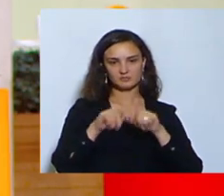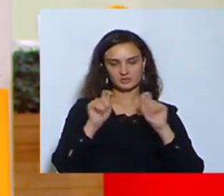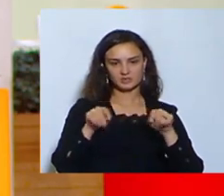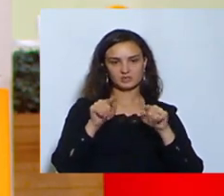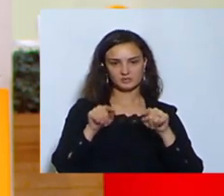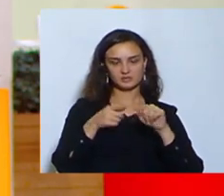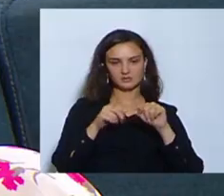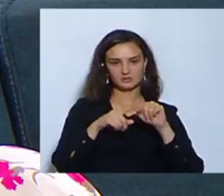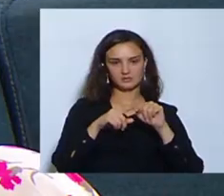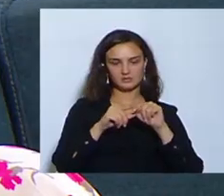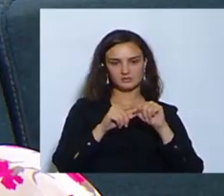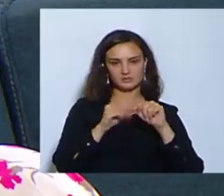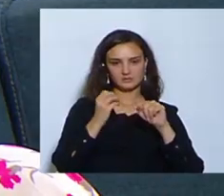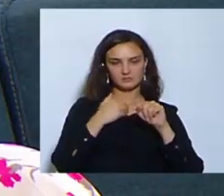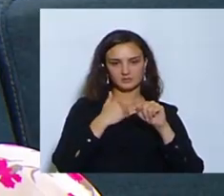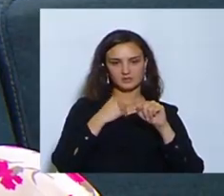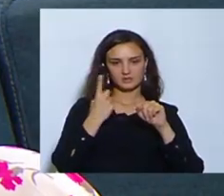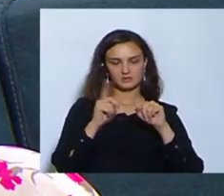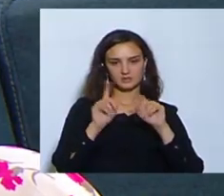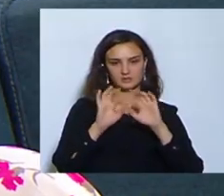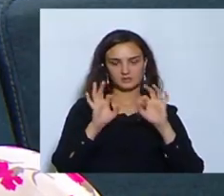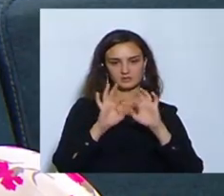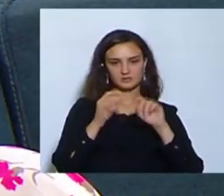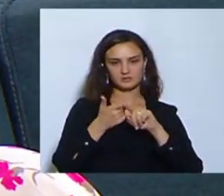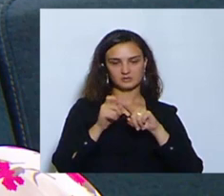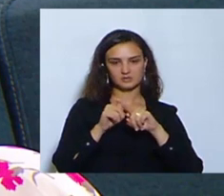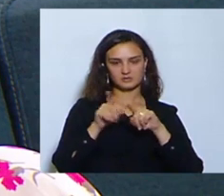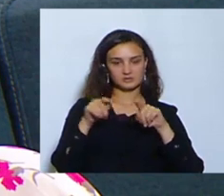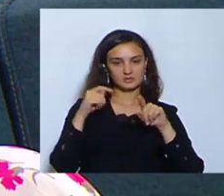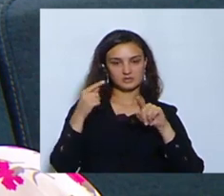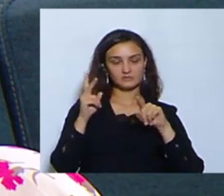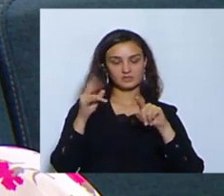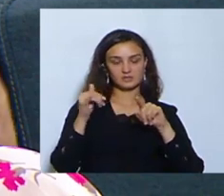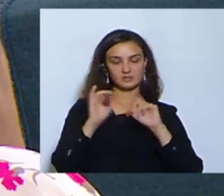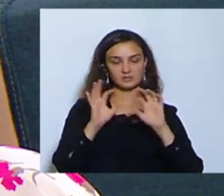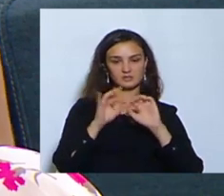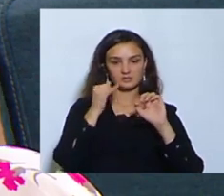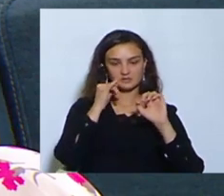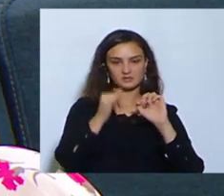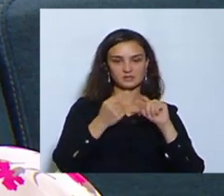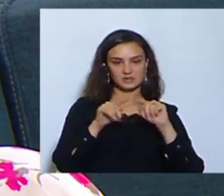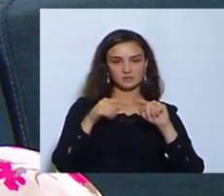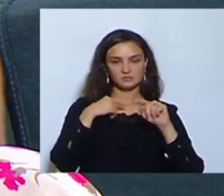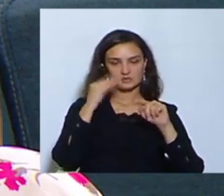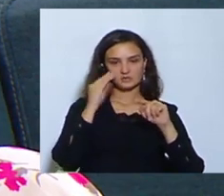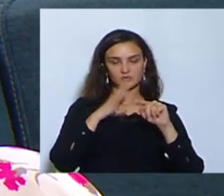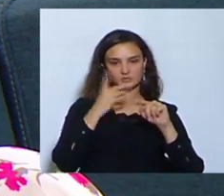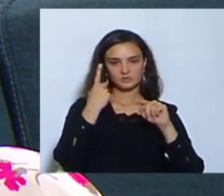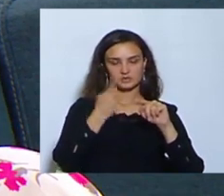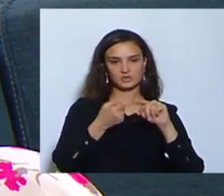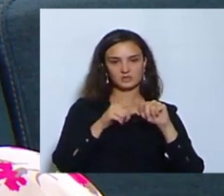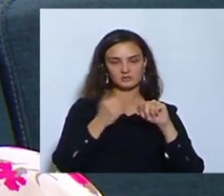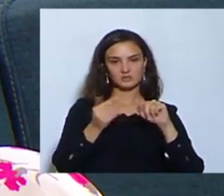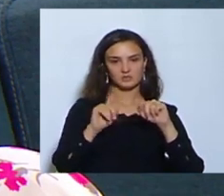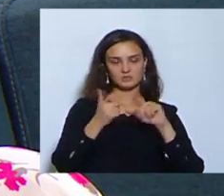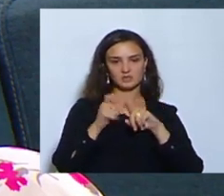უფრო რისკების შექმნაზე. ასეთი ტენდენცია შეიძლება კიდევ მინდა ერთი კომენტარი გავაკეთო აი მზარიდან გამომდინარე, რომელიც შემოვიდა, იმიტომ რომ ესეც ჩემი აზრით იყო სიგნალი იმისა,